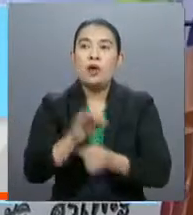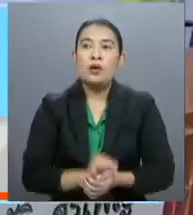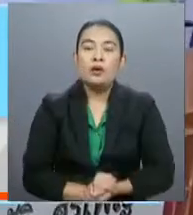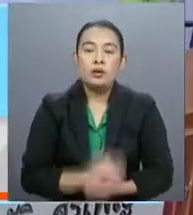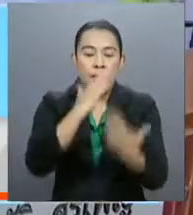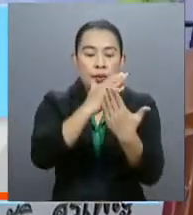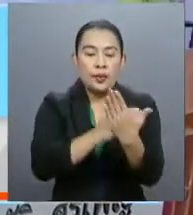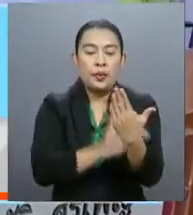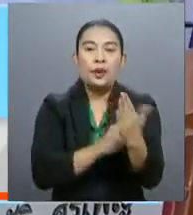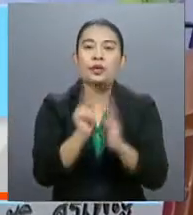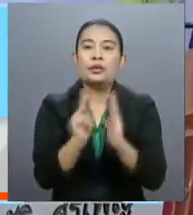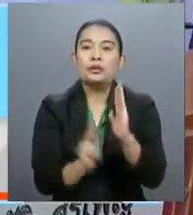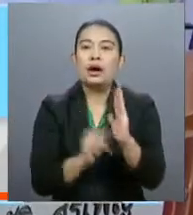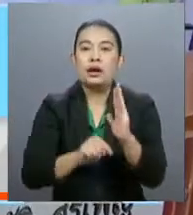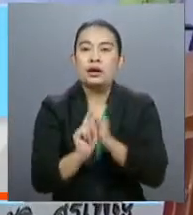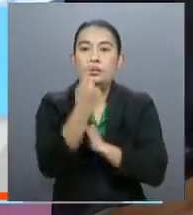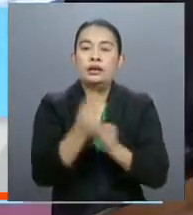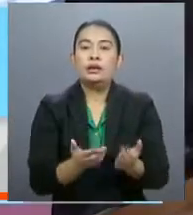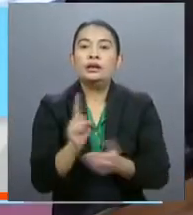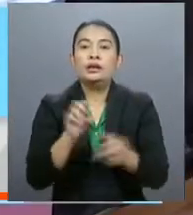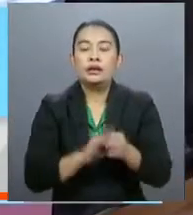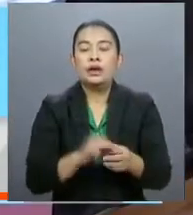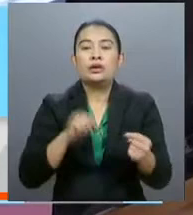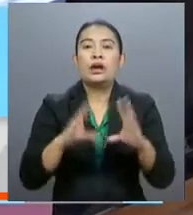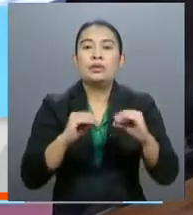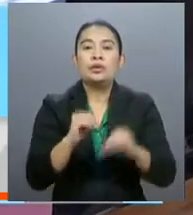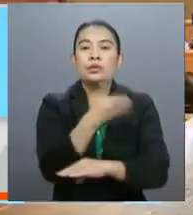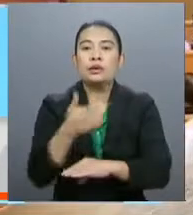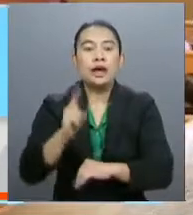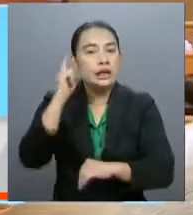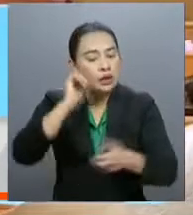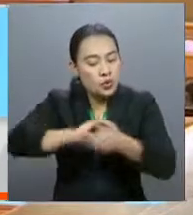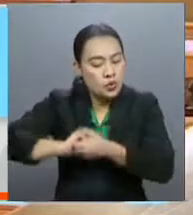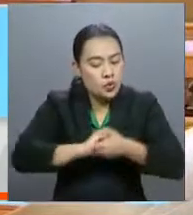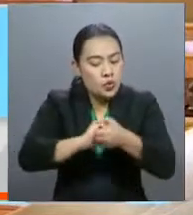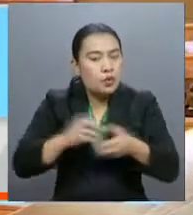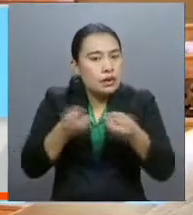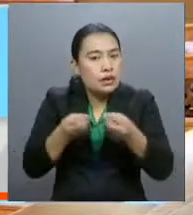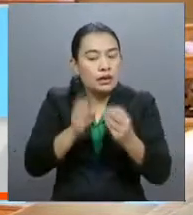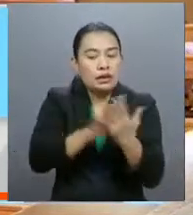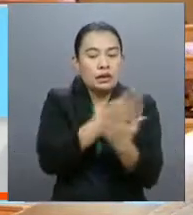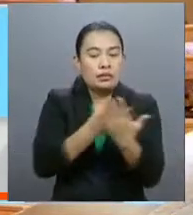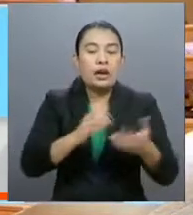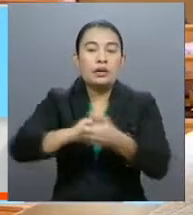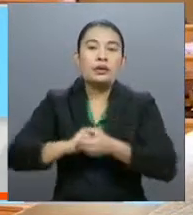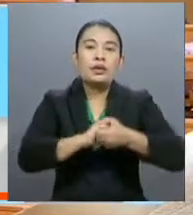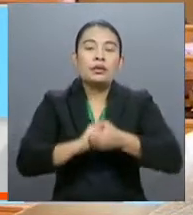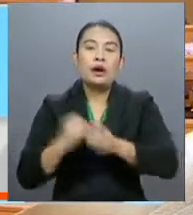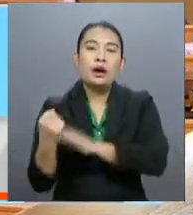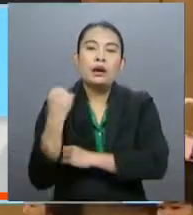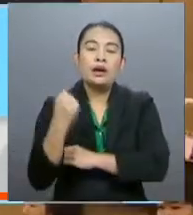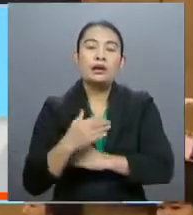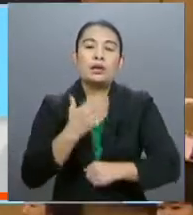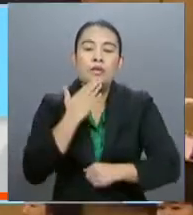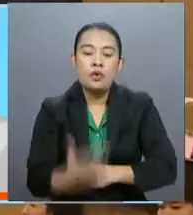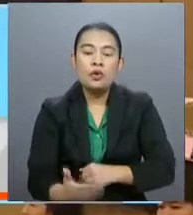มูญฉบับใหม่นี้คือวาระแห่งชาติที่ทุกฝ่ายจะต้องร่วมกันคิดและวางแนวทางไปพร้อมกันเพื่อความมั่นคงยั่งยืนและเข้ม